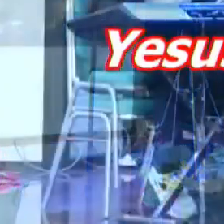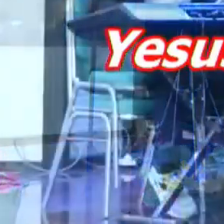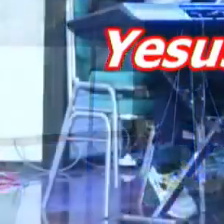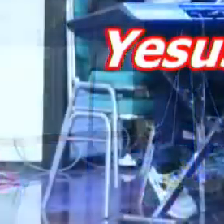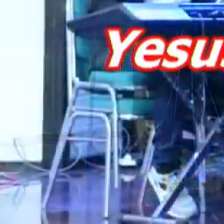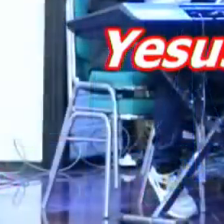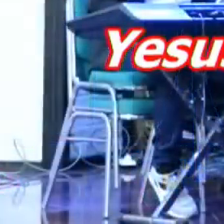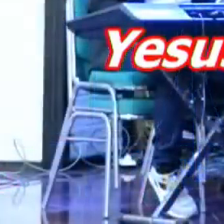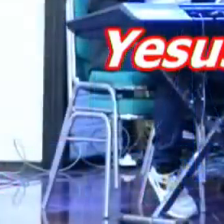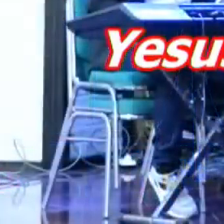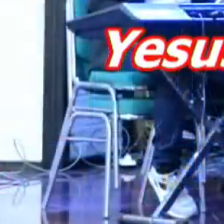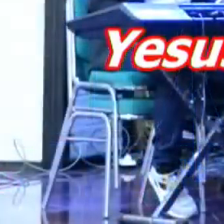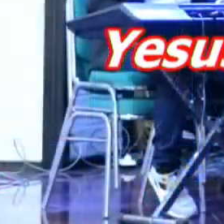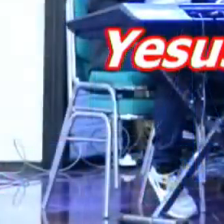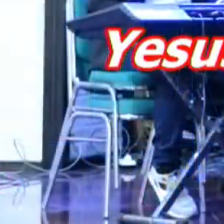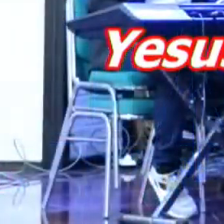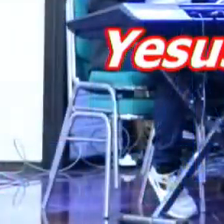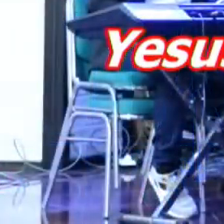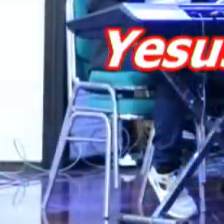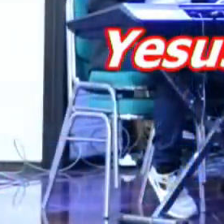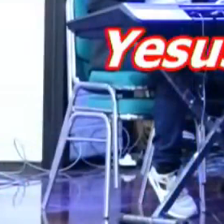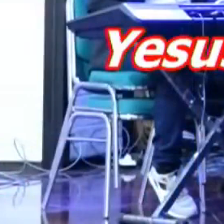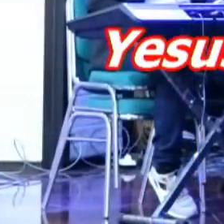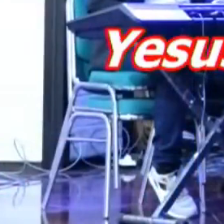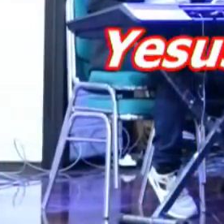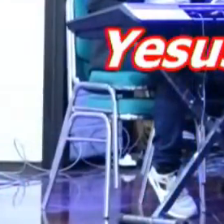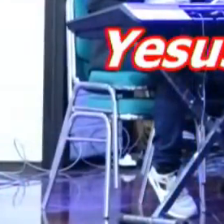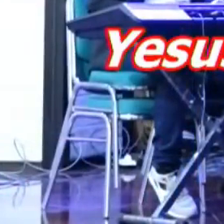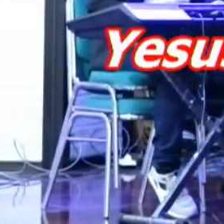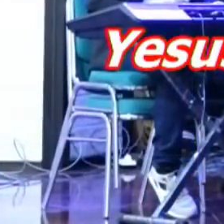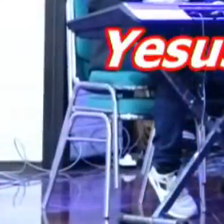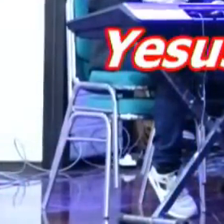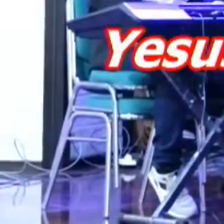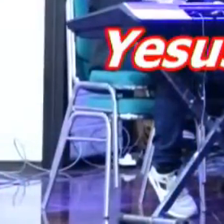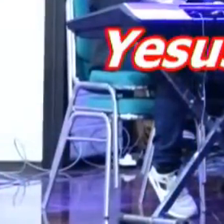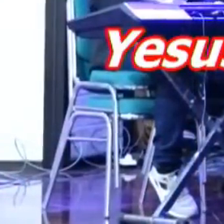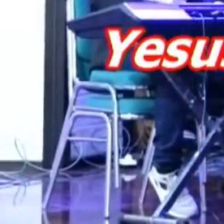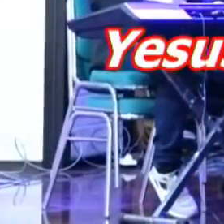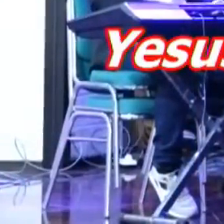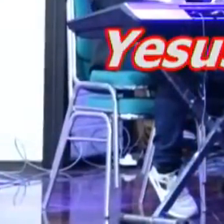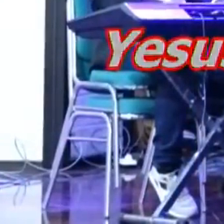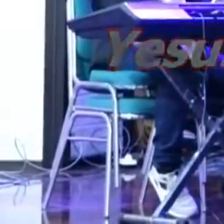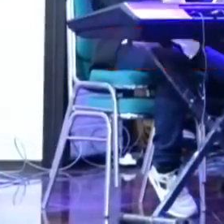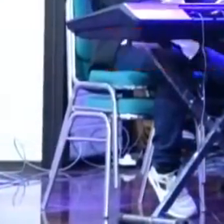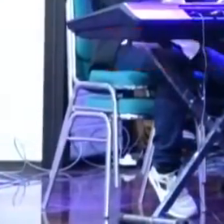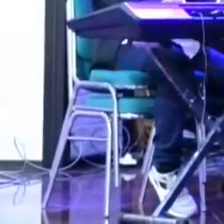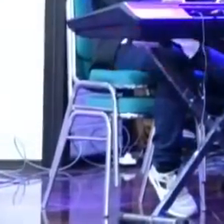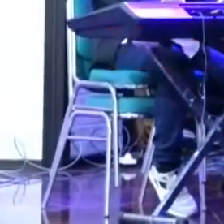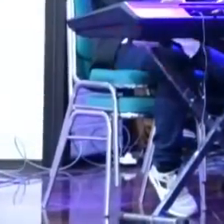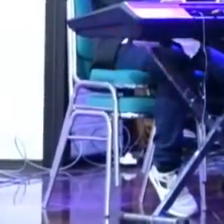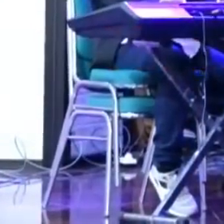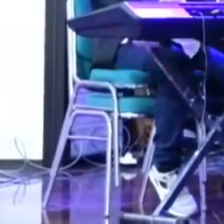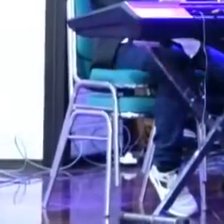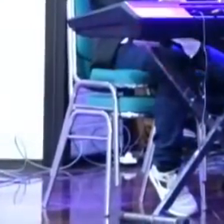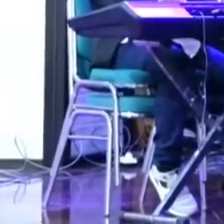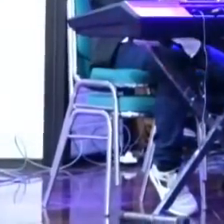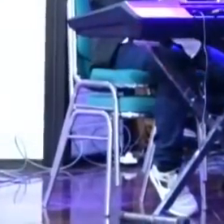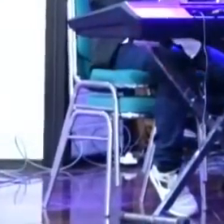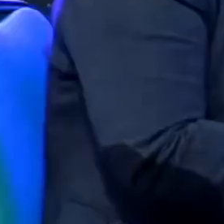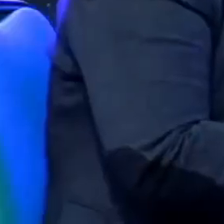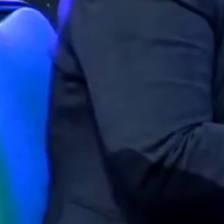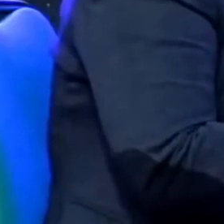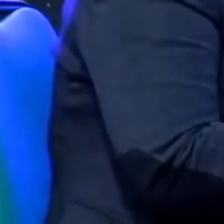kucintai asrama menyayangi sus yang terbaik buat jiwaku